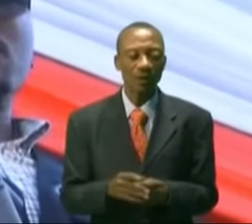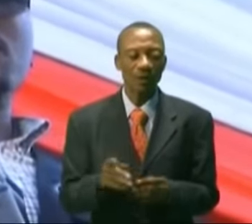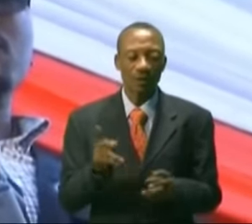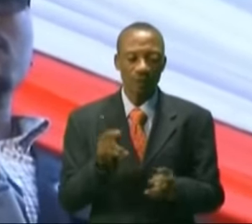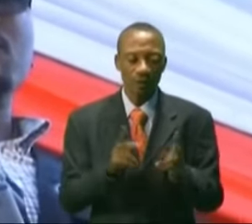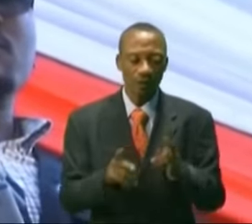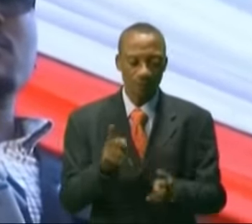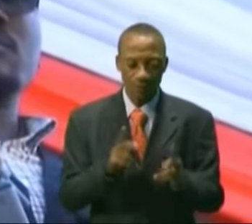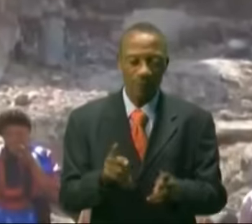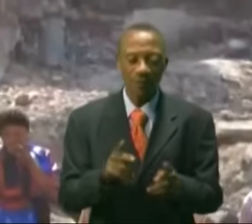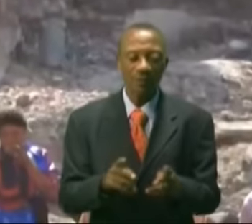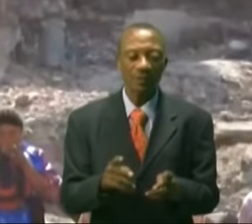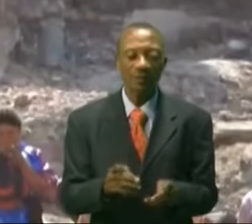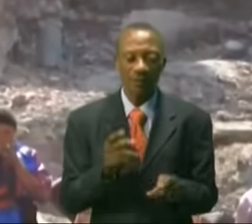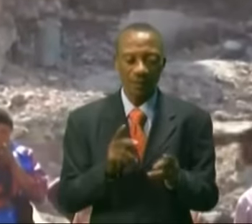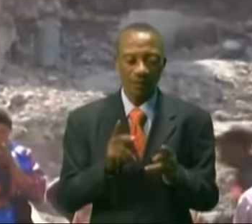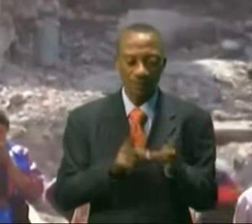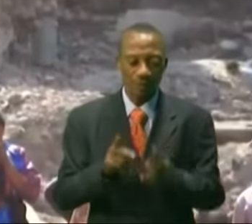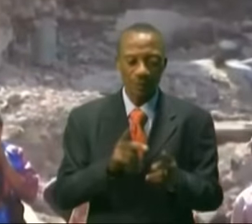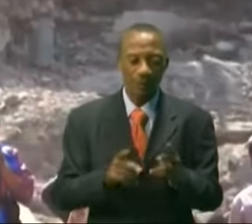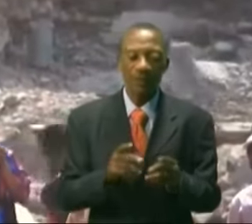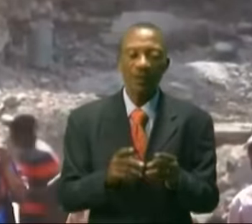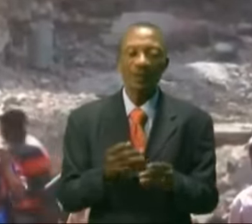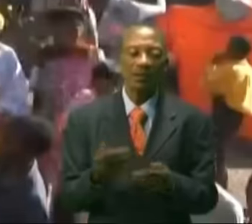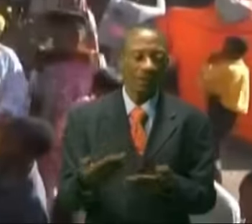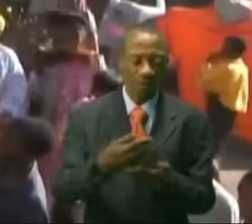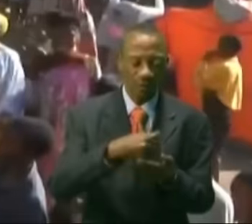face notre pays.